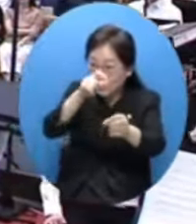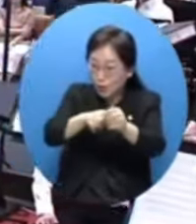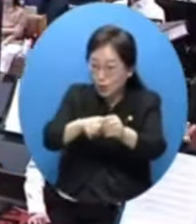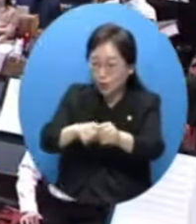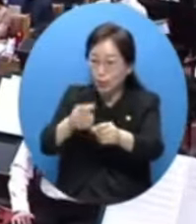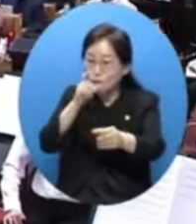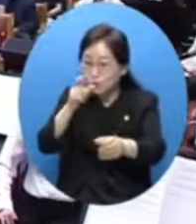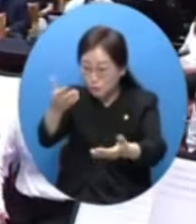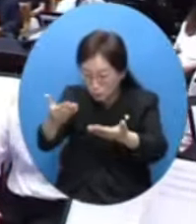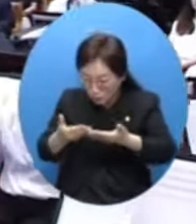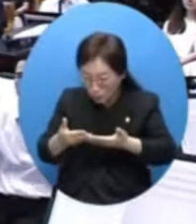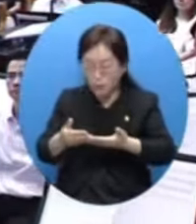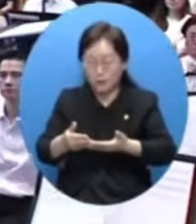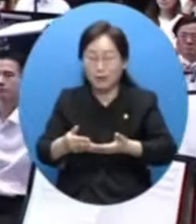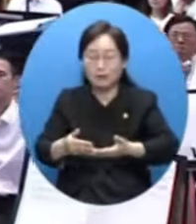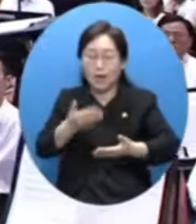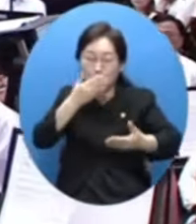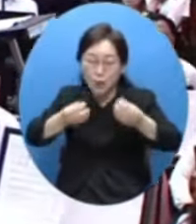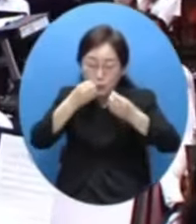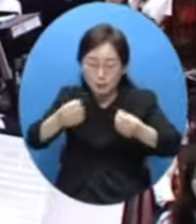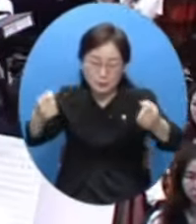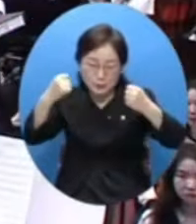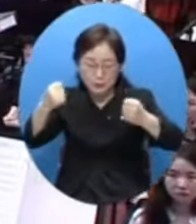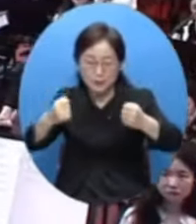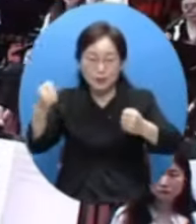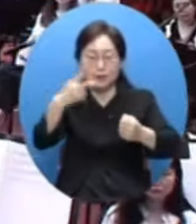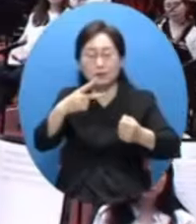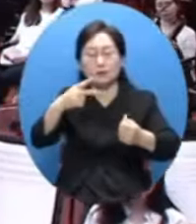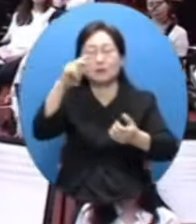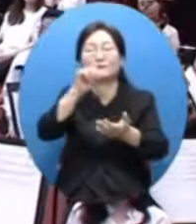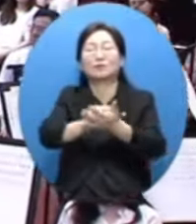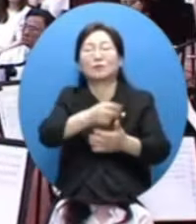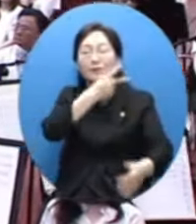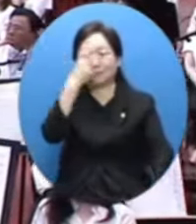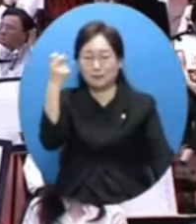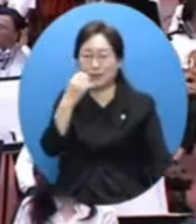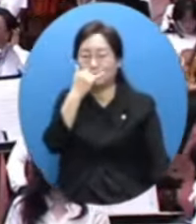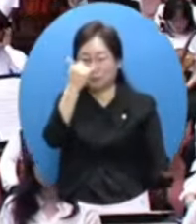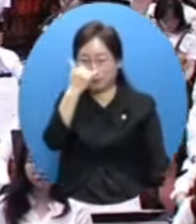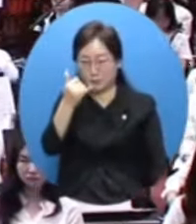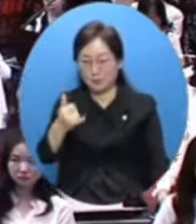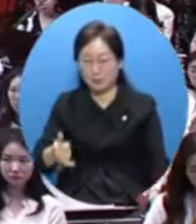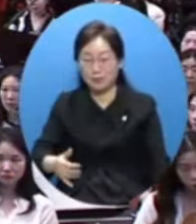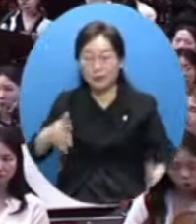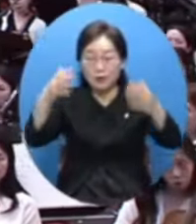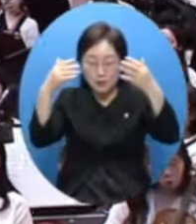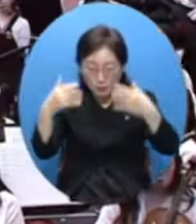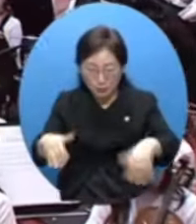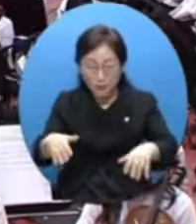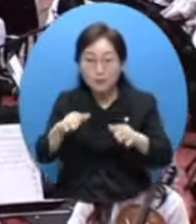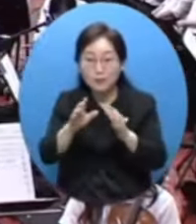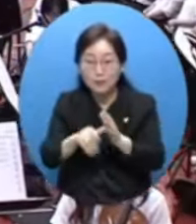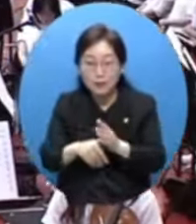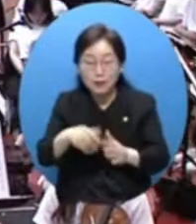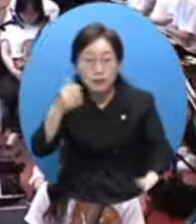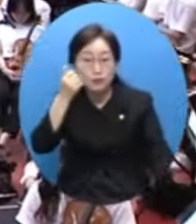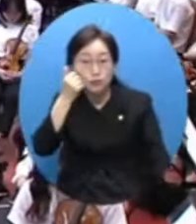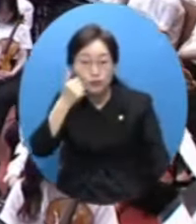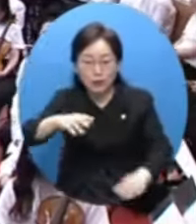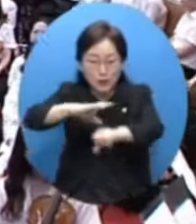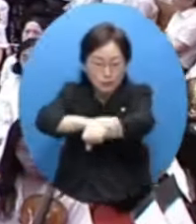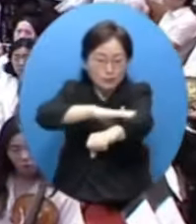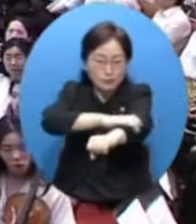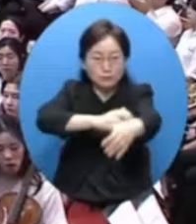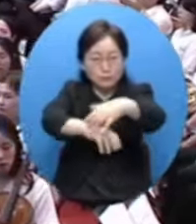먹고 힘을 얻고 다시 또 쓰러져 잠이 들었습니다. 피곤해 쓰러져 있을 때 누군가 팔다리를